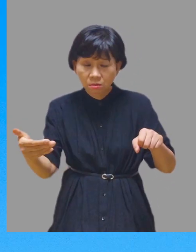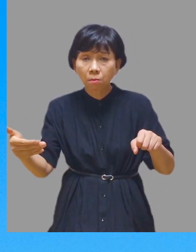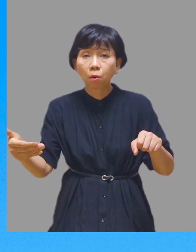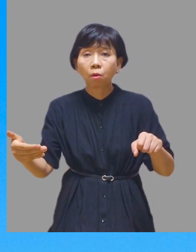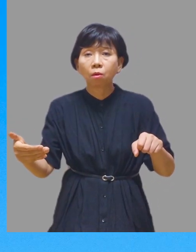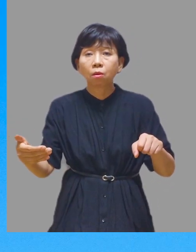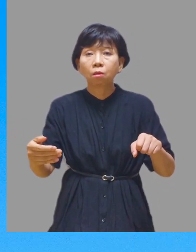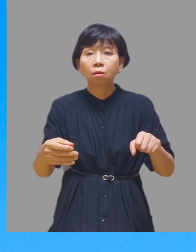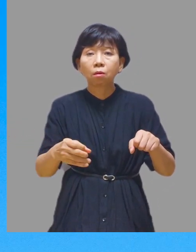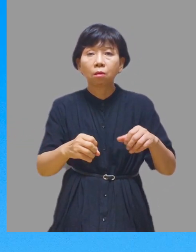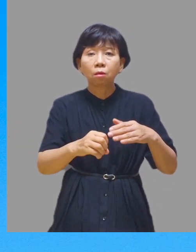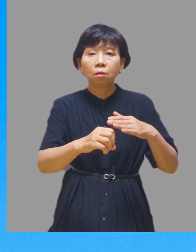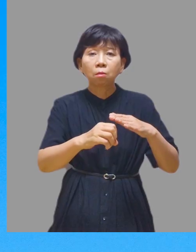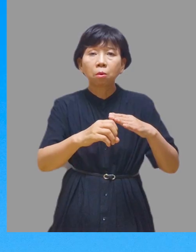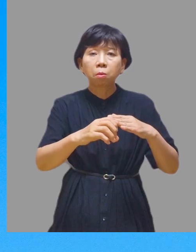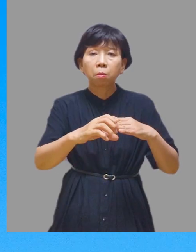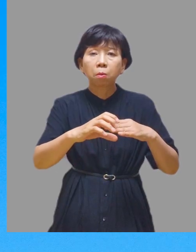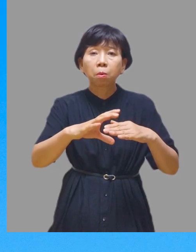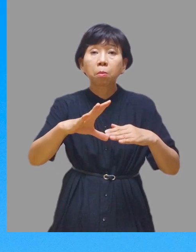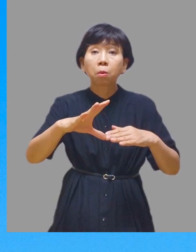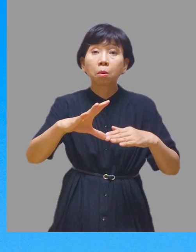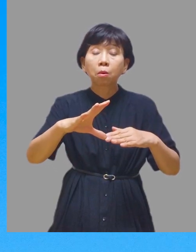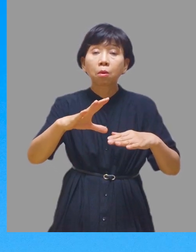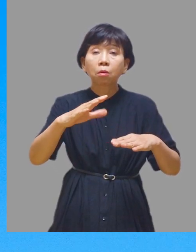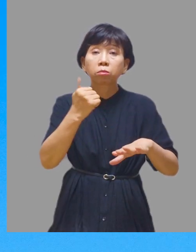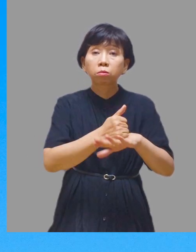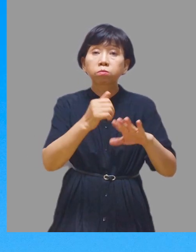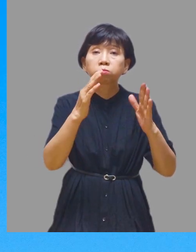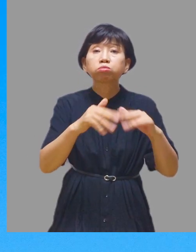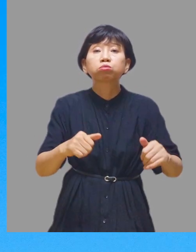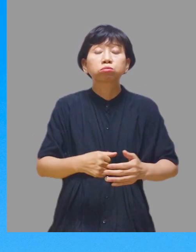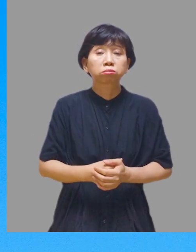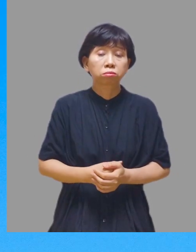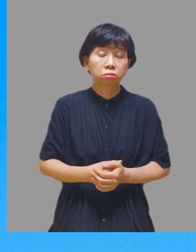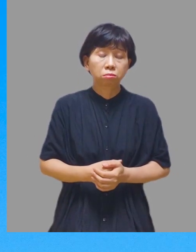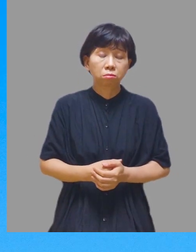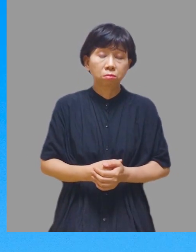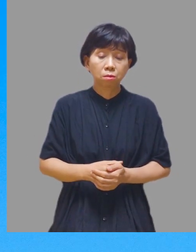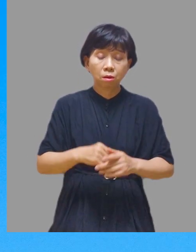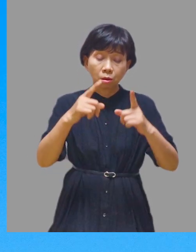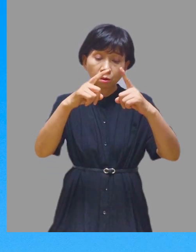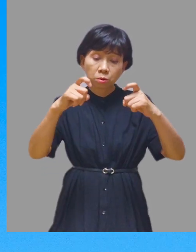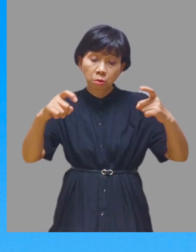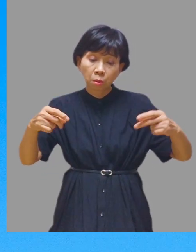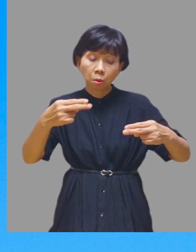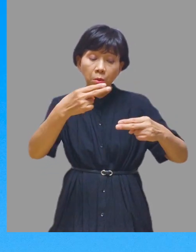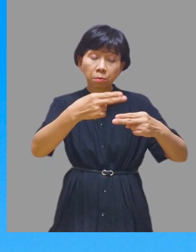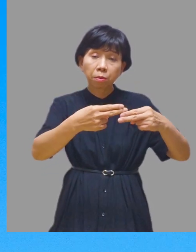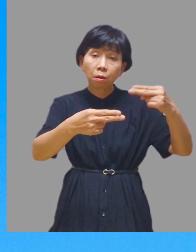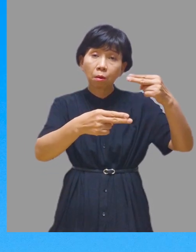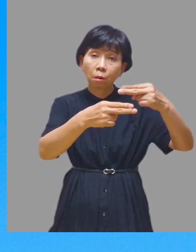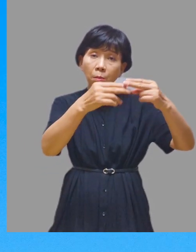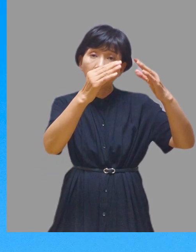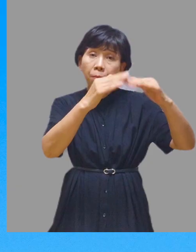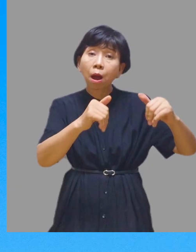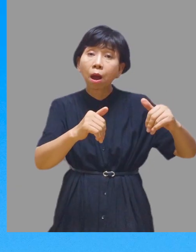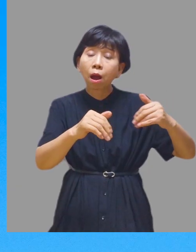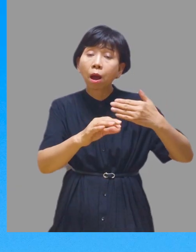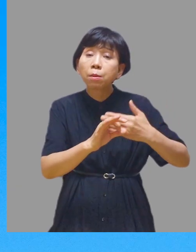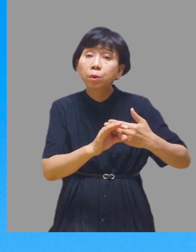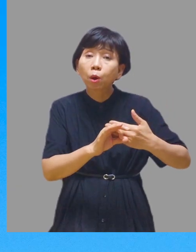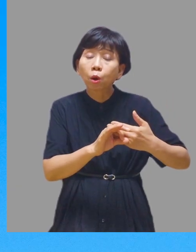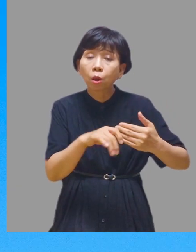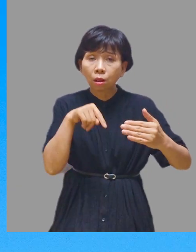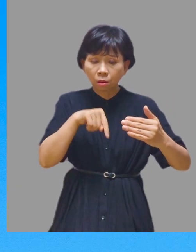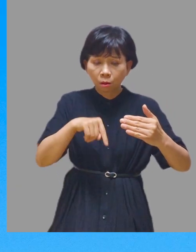충분히 그렇게 무너질 수 있는 거예요. 여러분, 성벽이 무너지면 성 안의 사람들이